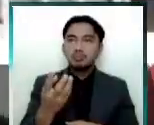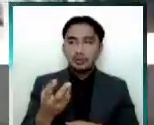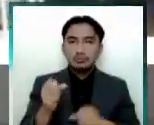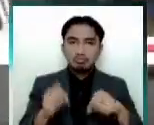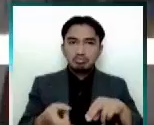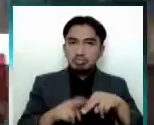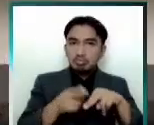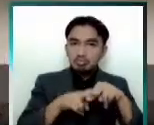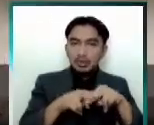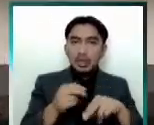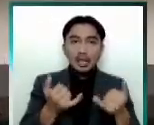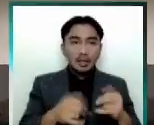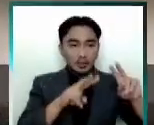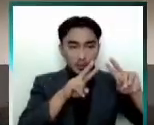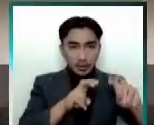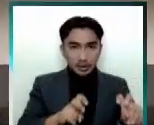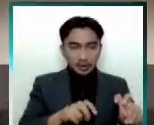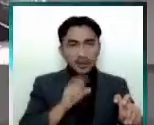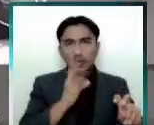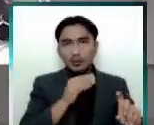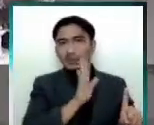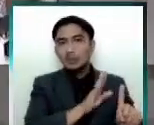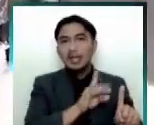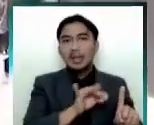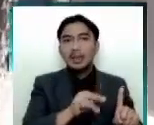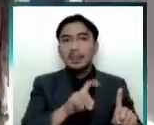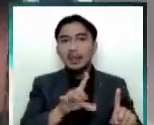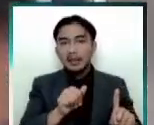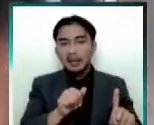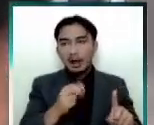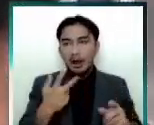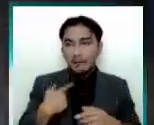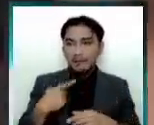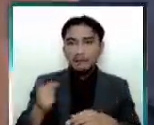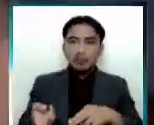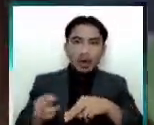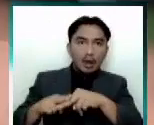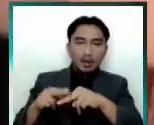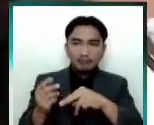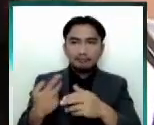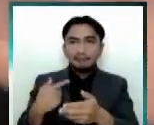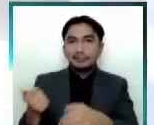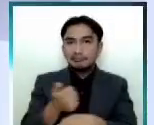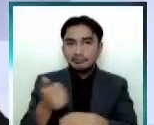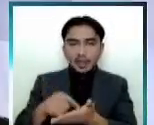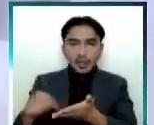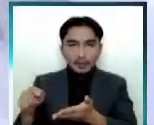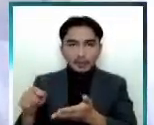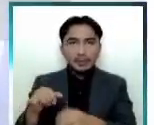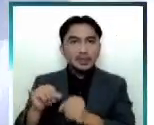pag-aaral ng National Economic Development Authority o NEDA, sa bawat pisong taas sa pamasahe sa jeep, meron itong epekto na